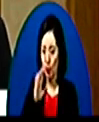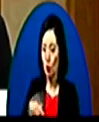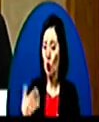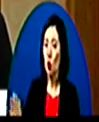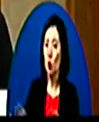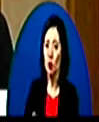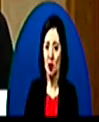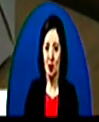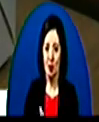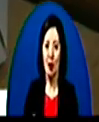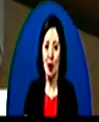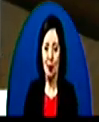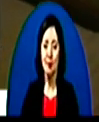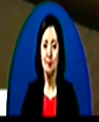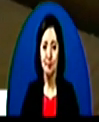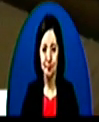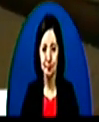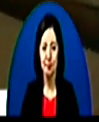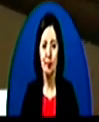байна.